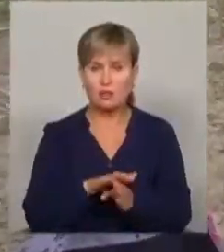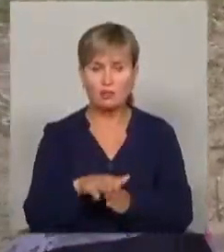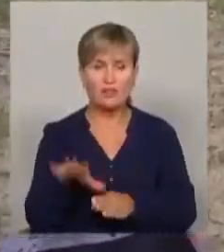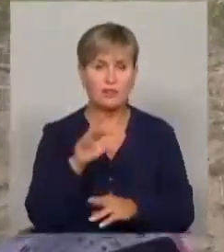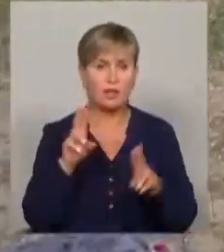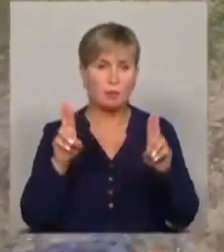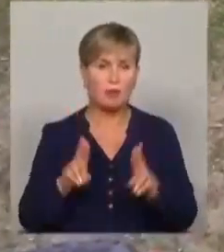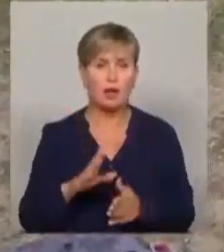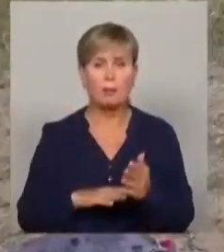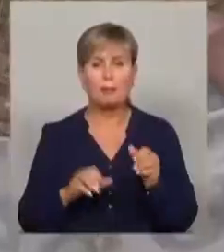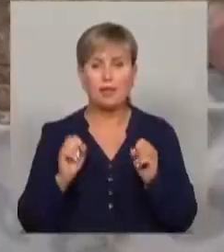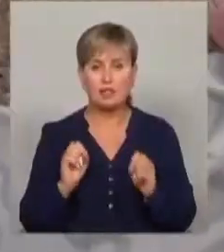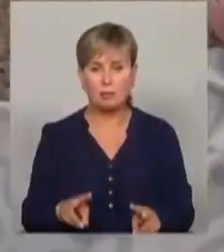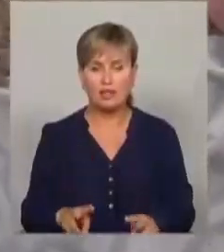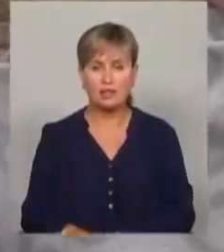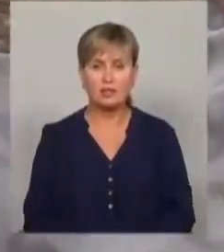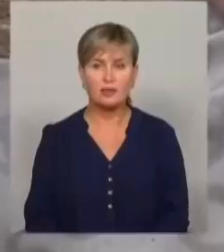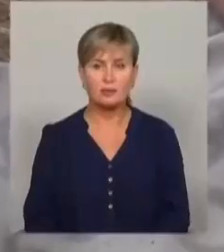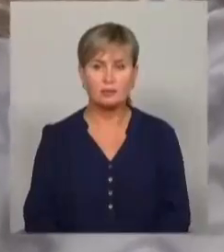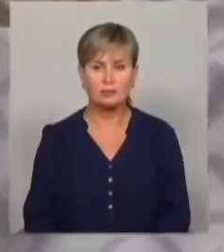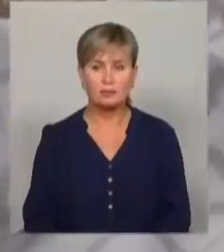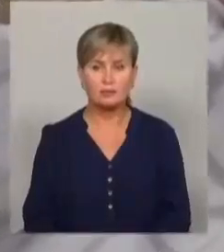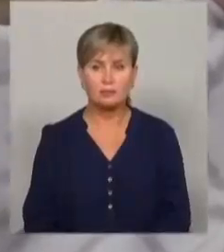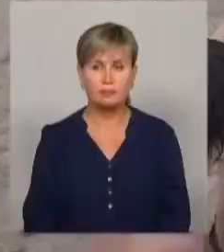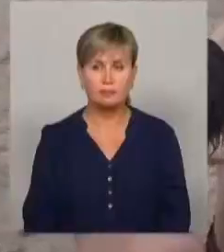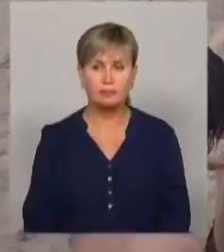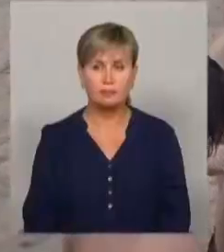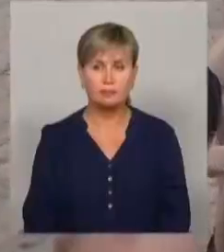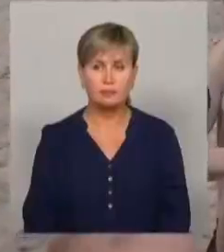безопасности до мира нет opel кунджа нашим жанна в телеканал алматы